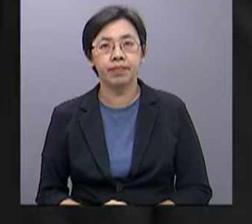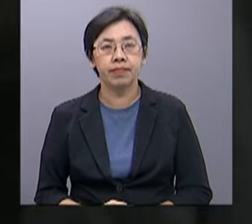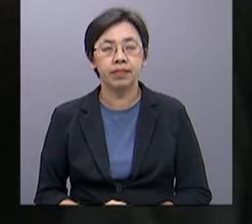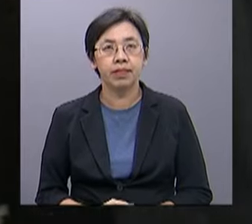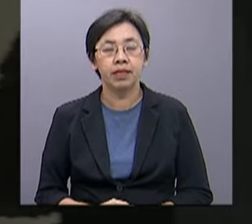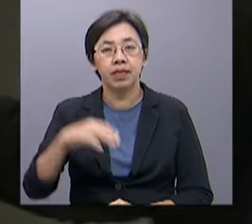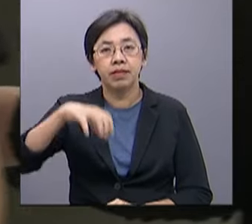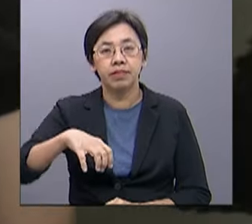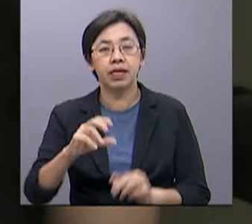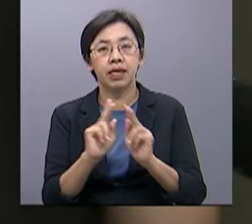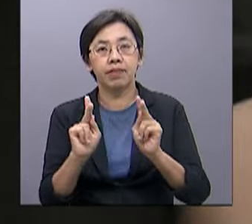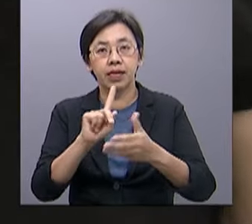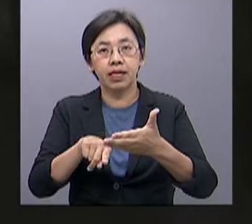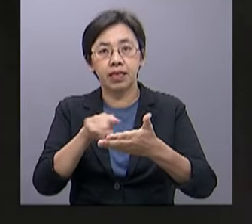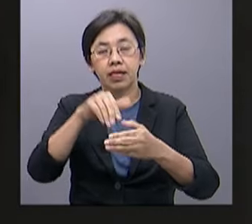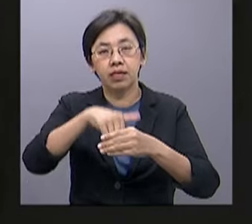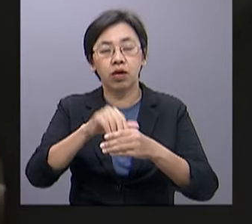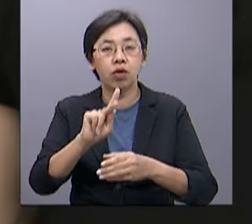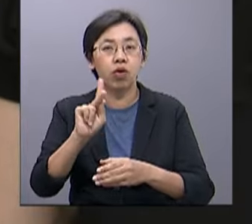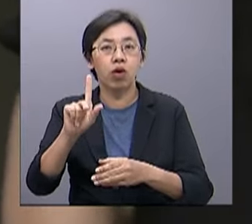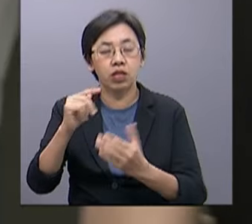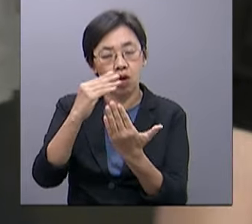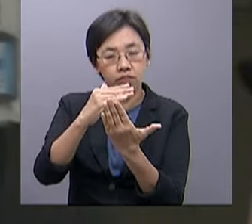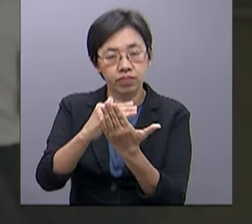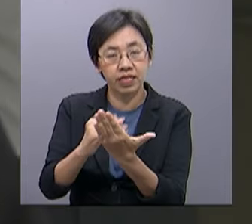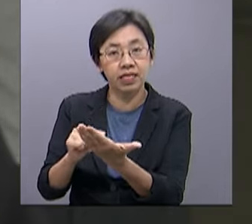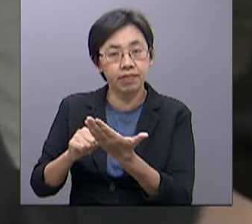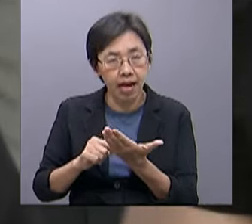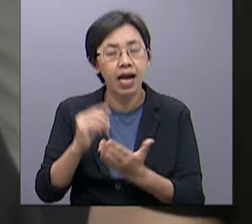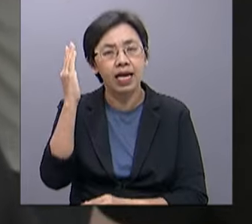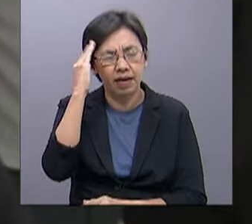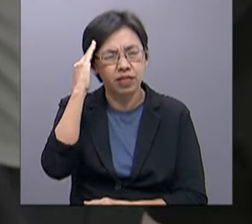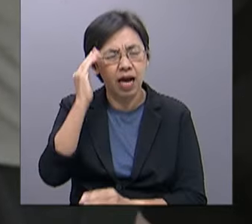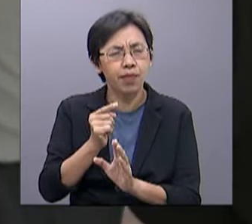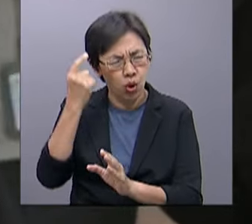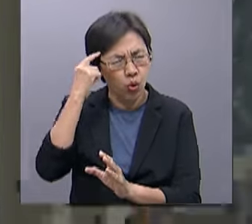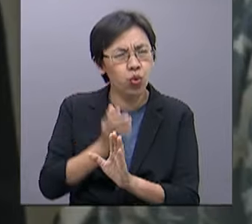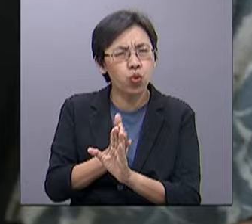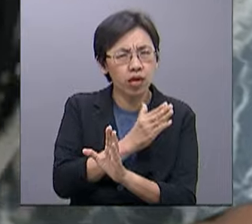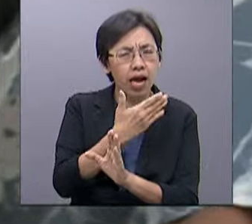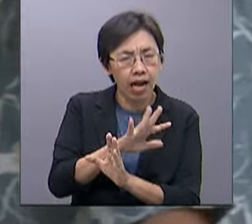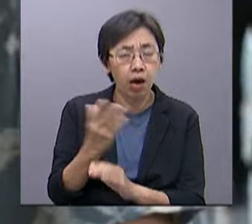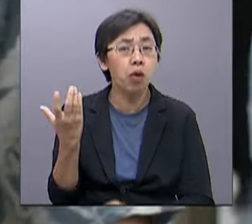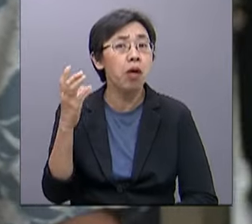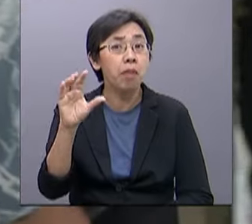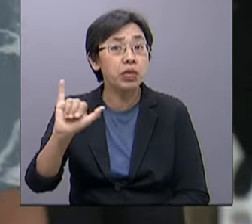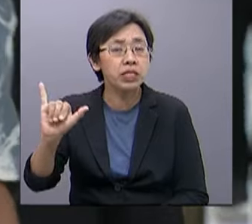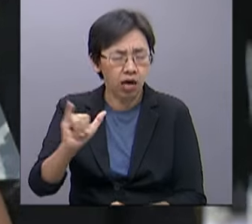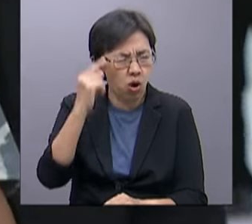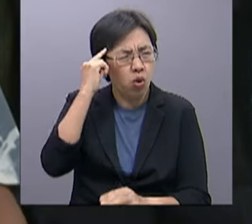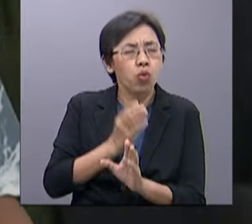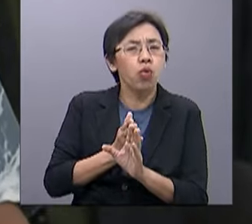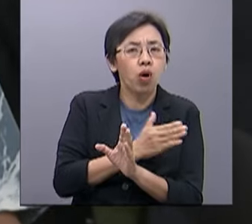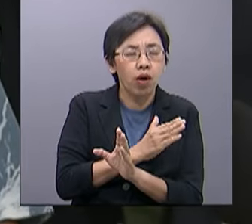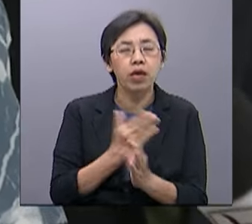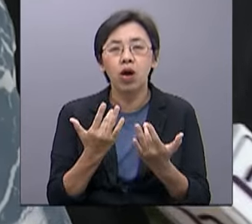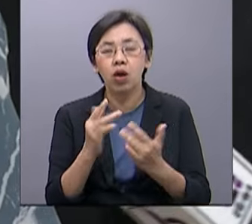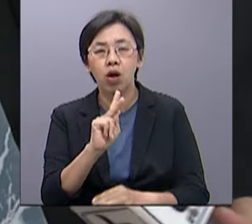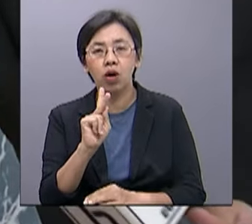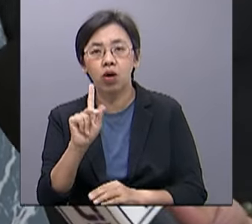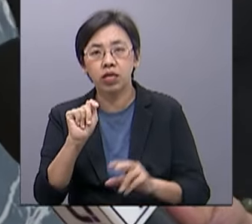ำนักงานกกต.รับทราบทุกประเด็นก่อนที่สว.สมชายจะโพสต์อยู่แล้วและยังคงอยู่ระหว่างการติดตามตรวจสอบข้อเท็จจริงของกกต.ใน